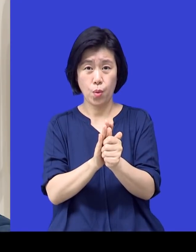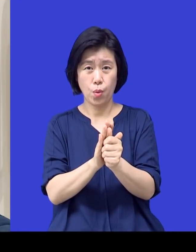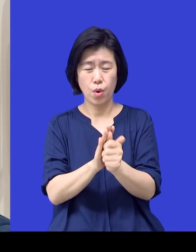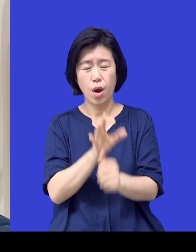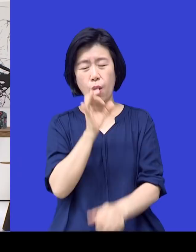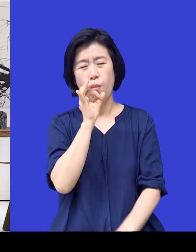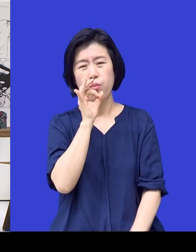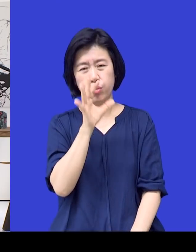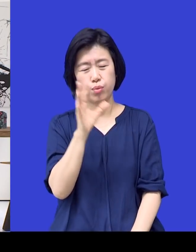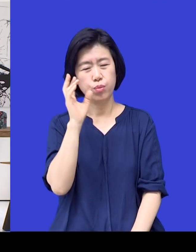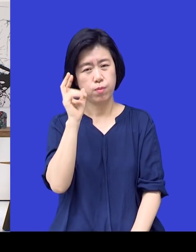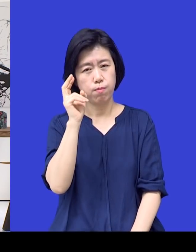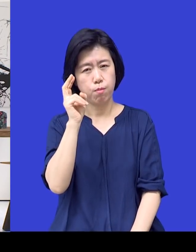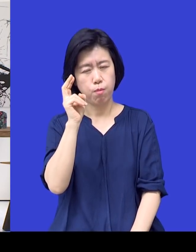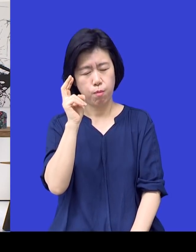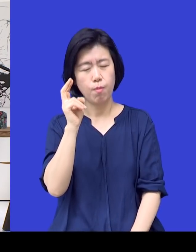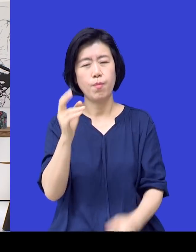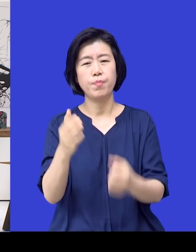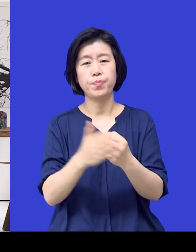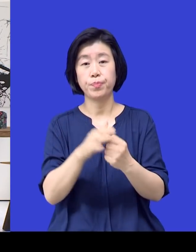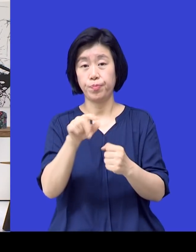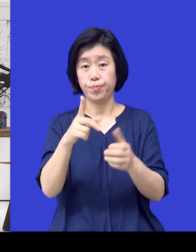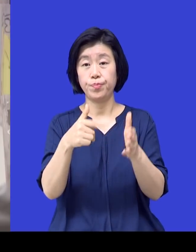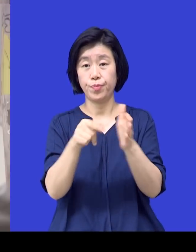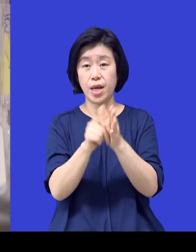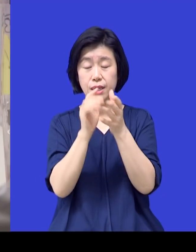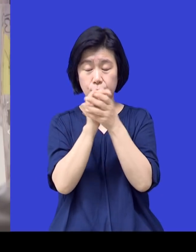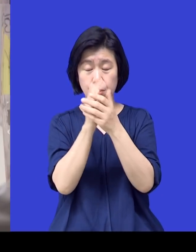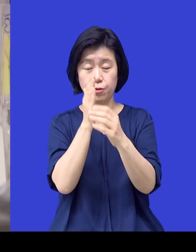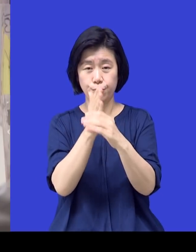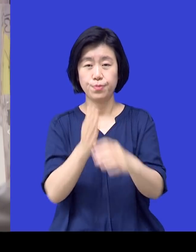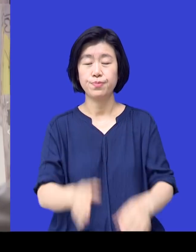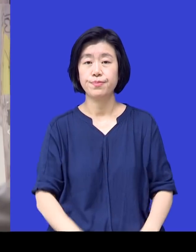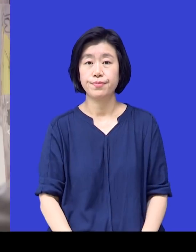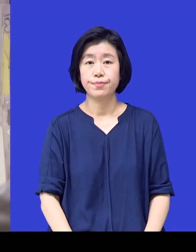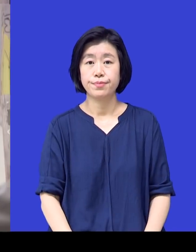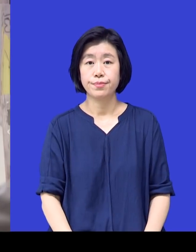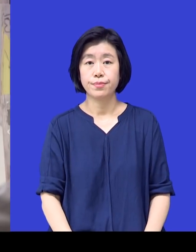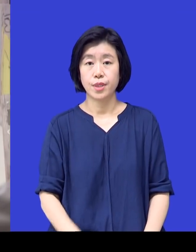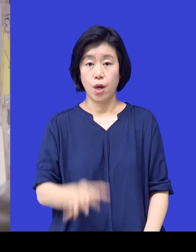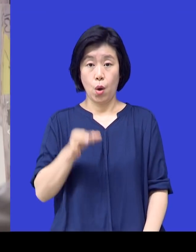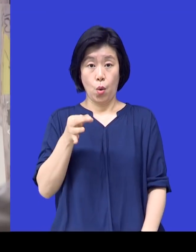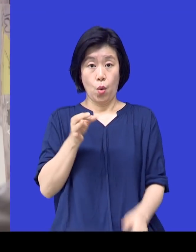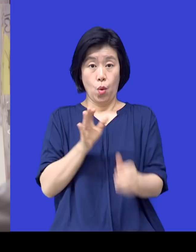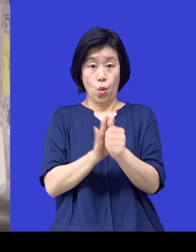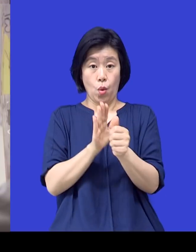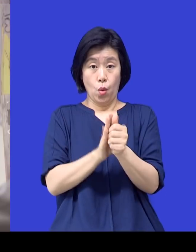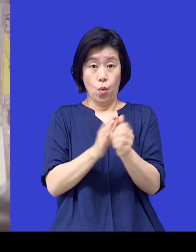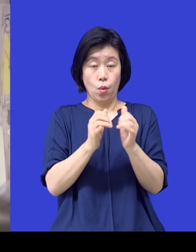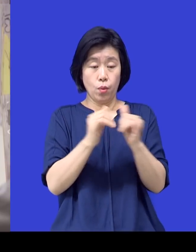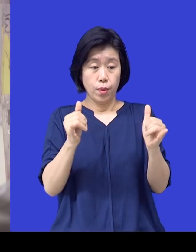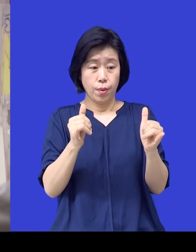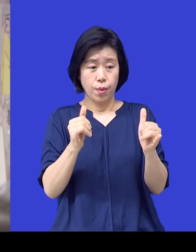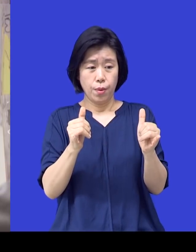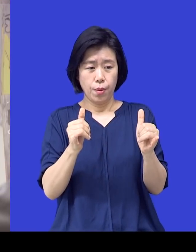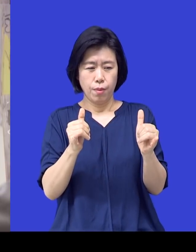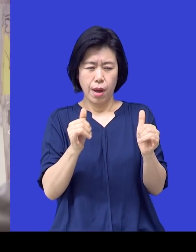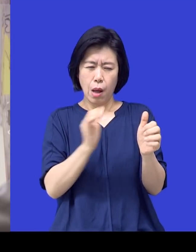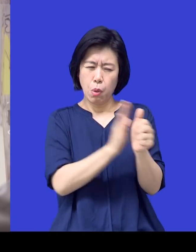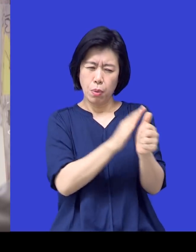제일 커요 지금. 그래서 그 후원자님들이 취소하는 것도 있지만 저희